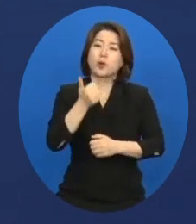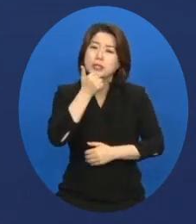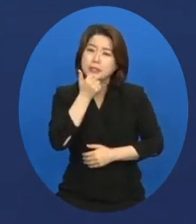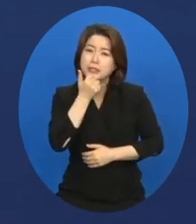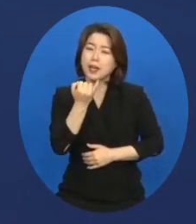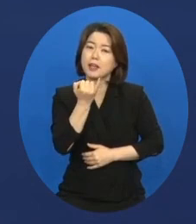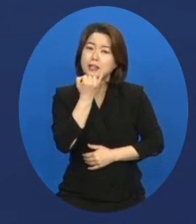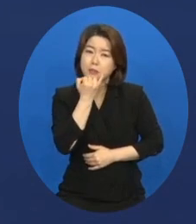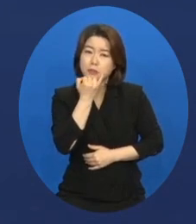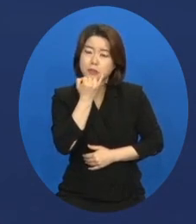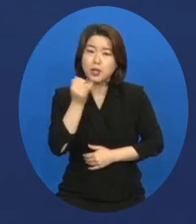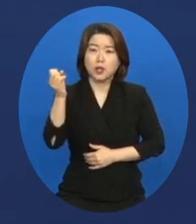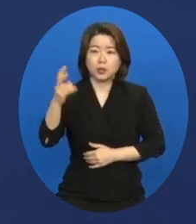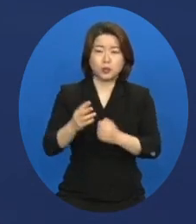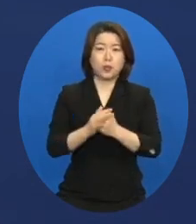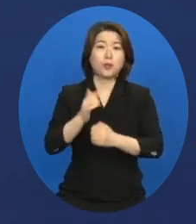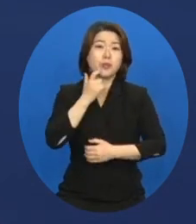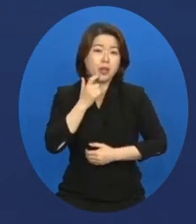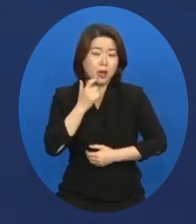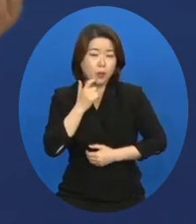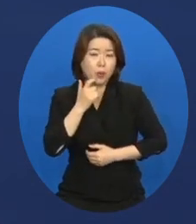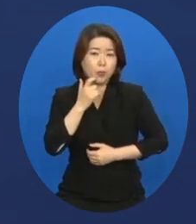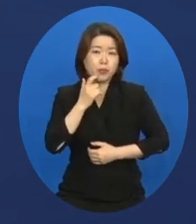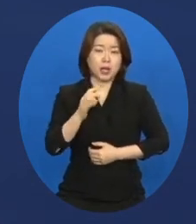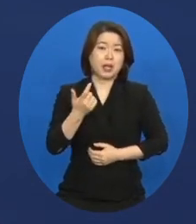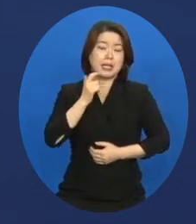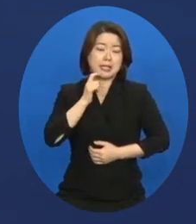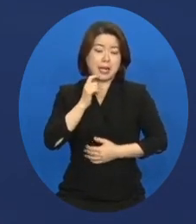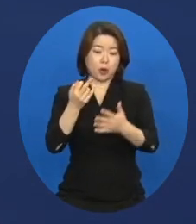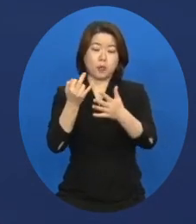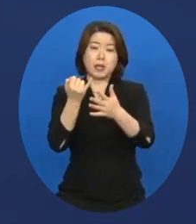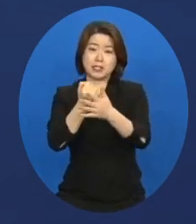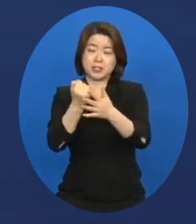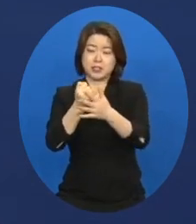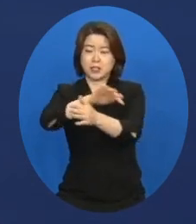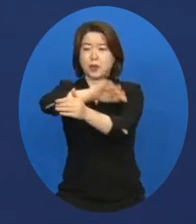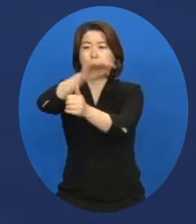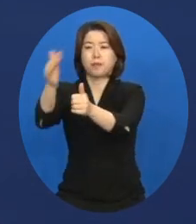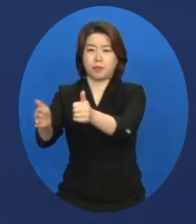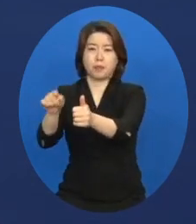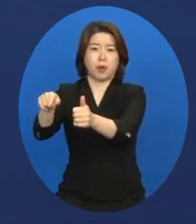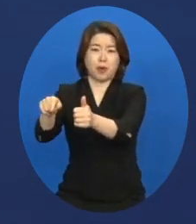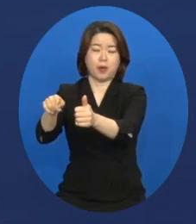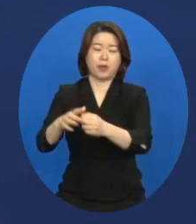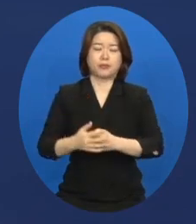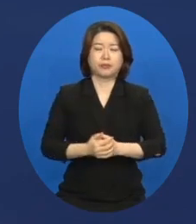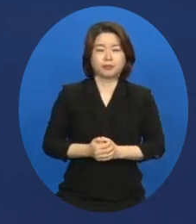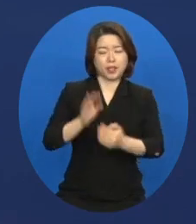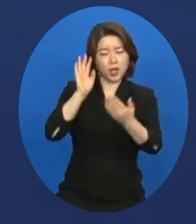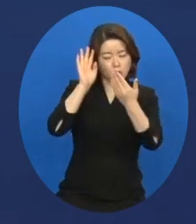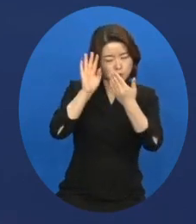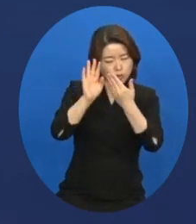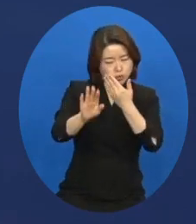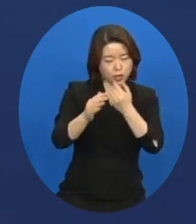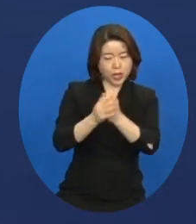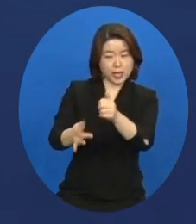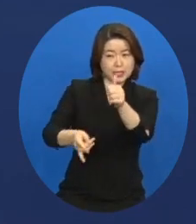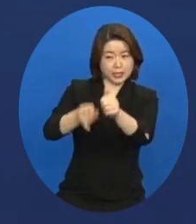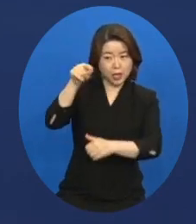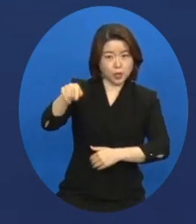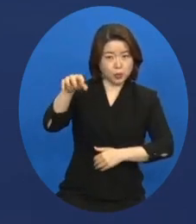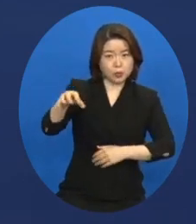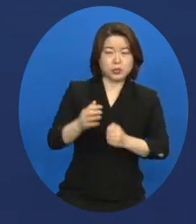리브가 그리고 야곱과 레아가 묻혔습니다. 나중에 이 헤브론은 다윗의 성읍이